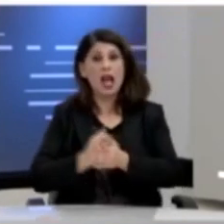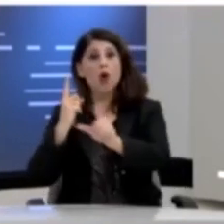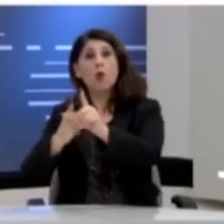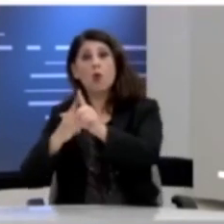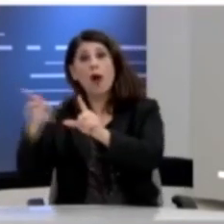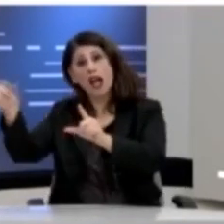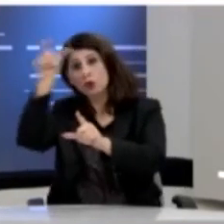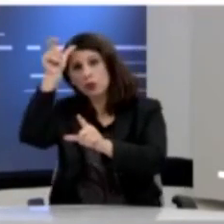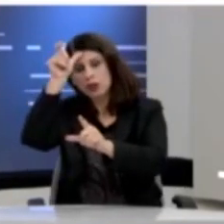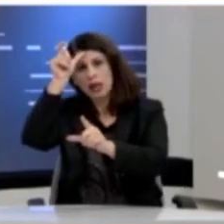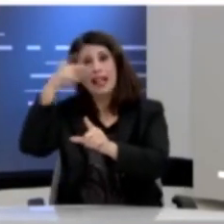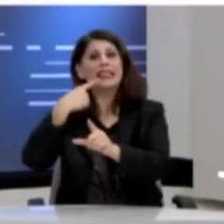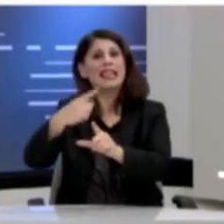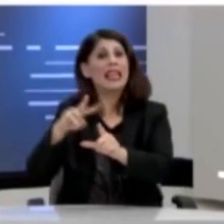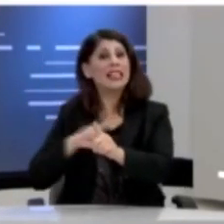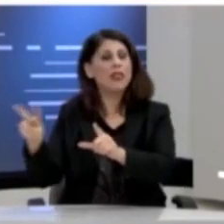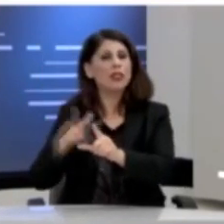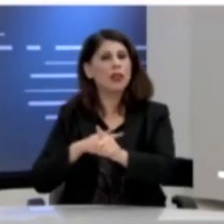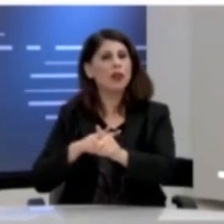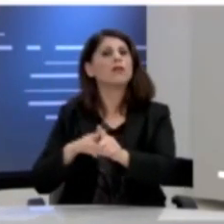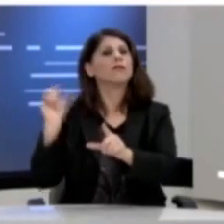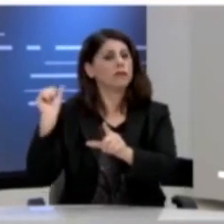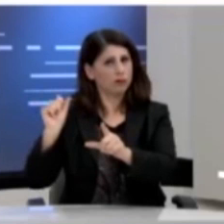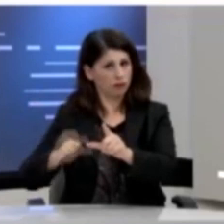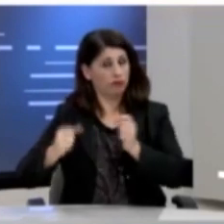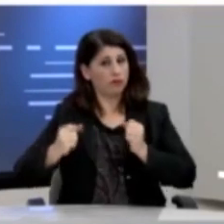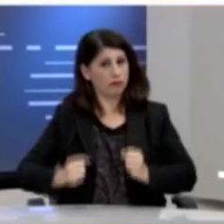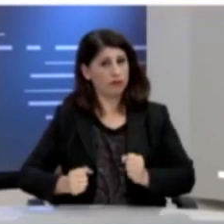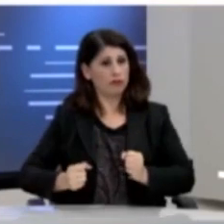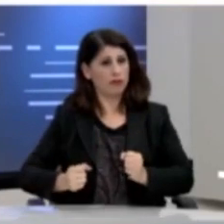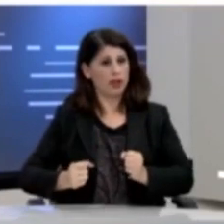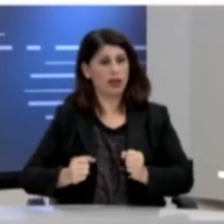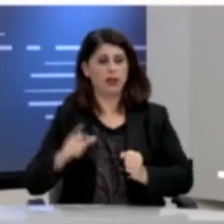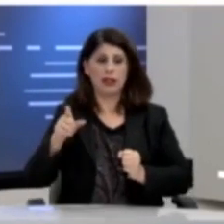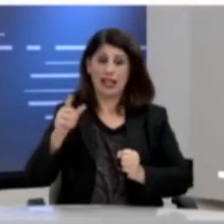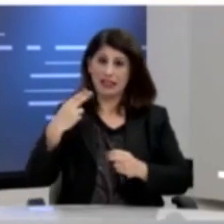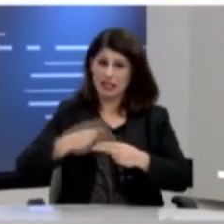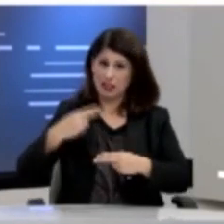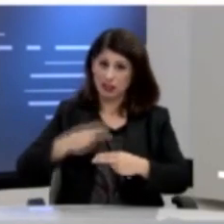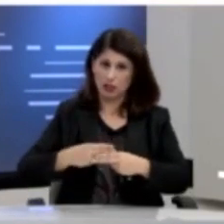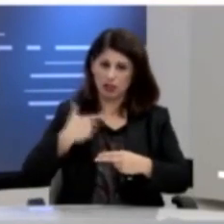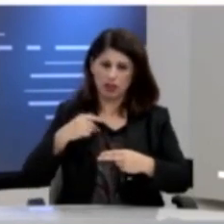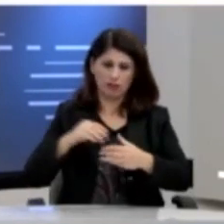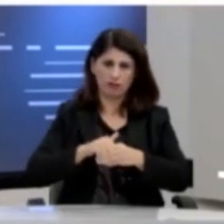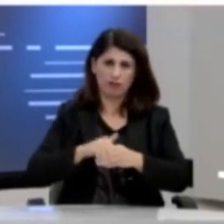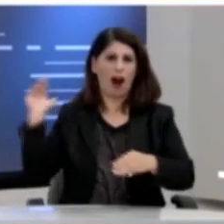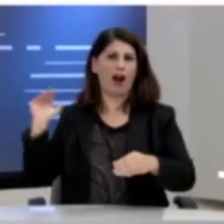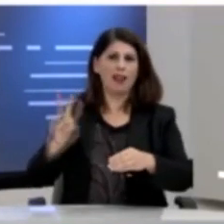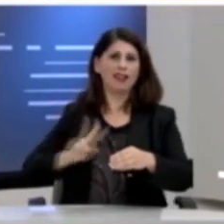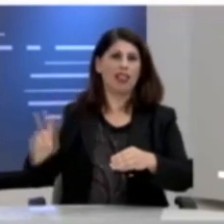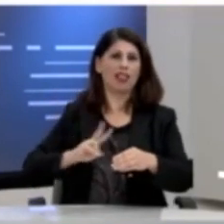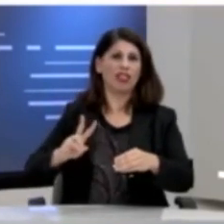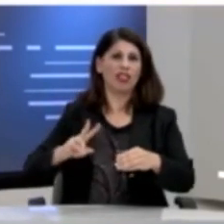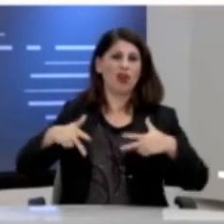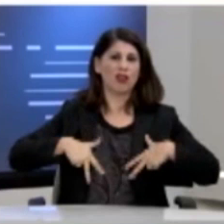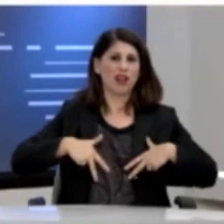τη θέση για μία αλλαγή των συνόρων και των συνθήκων που τα καθορίζουν και παλεύουν για απεμπλοκή των δύο χωρών